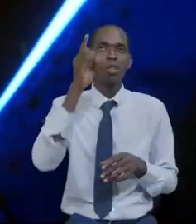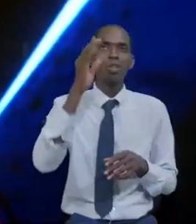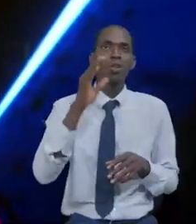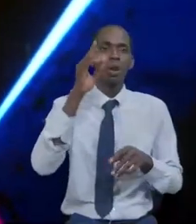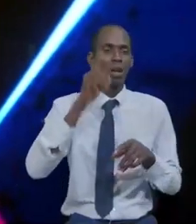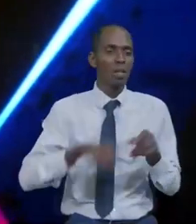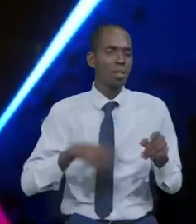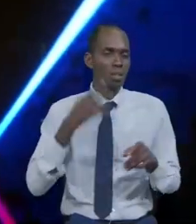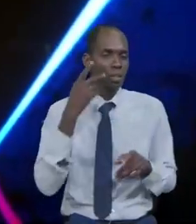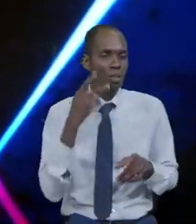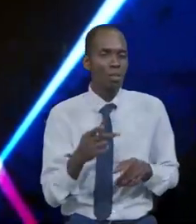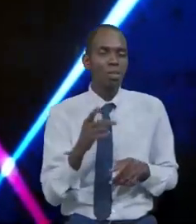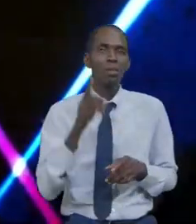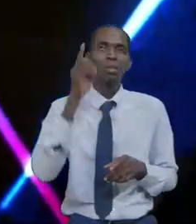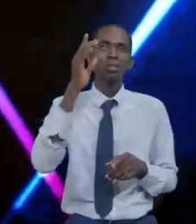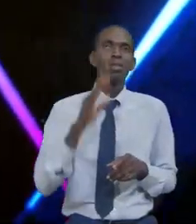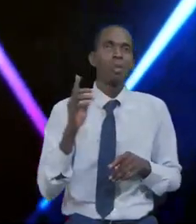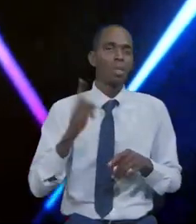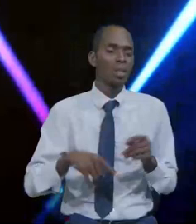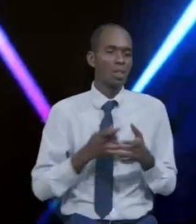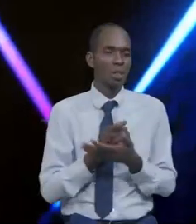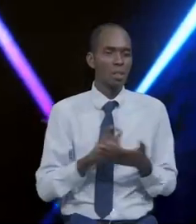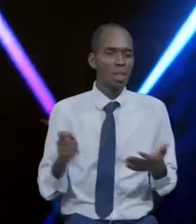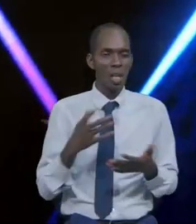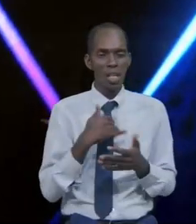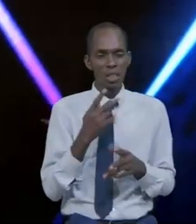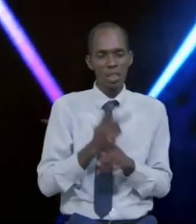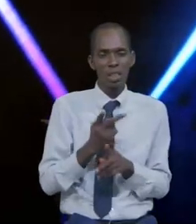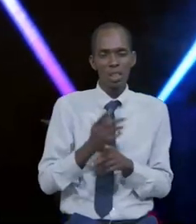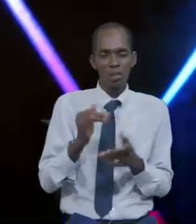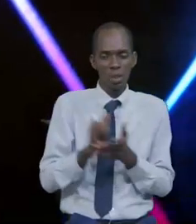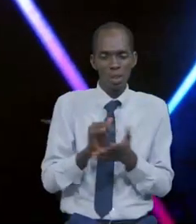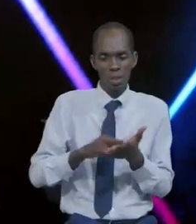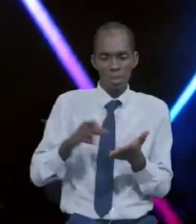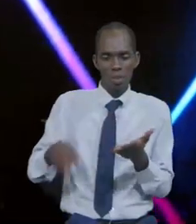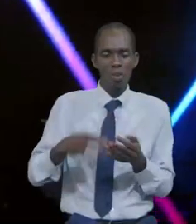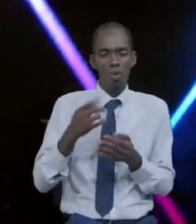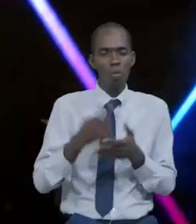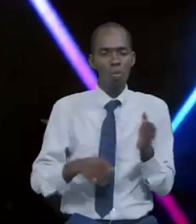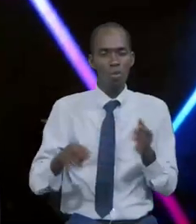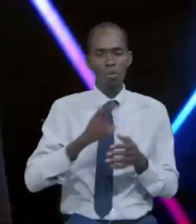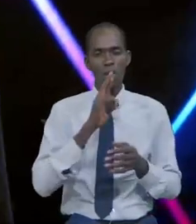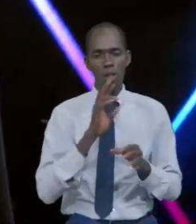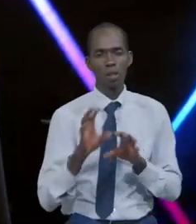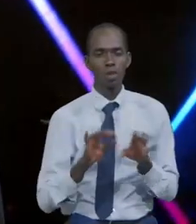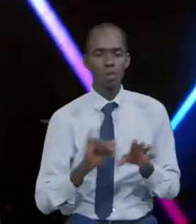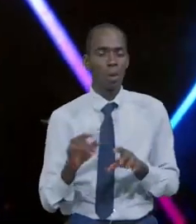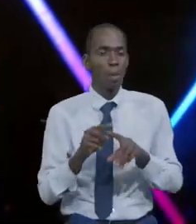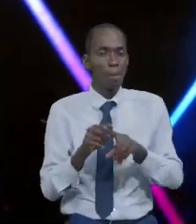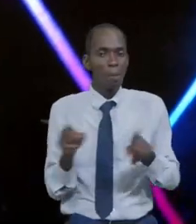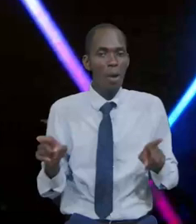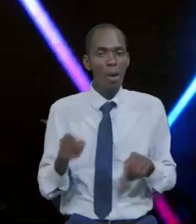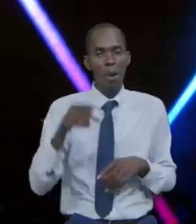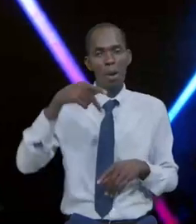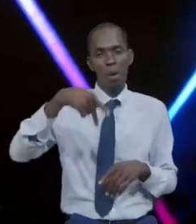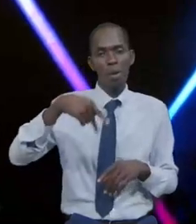Dieu ne peut pas écrire et garder un rapport de ce qu'ils font. Mais l'apôtre Paul a dit que